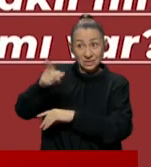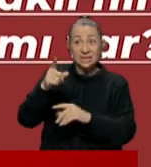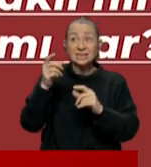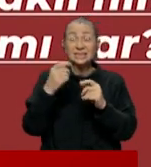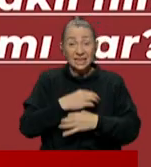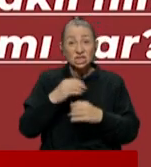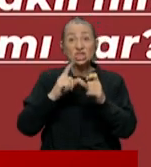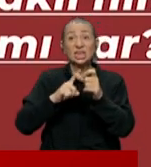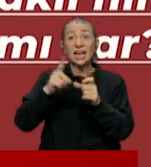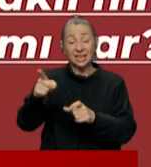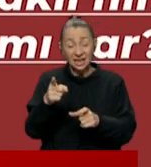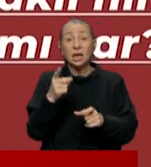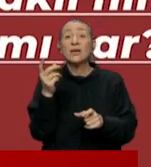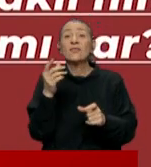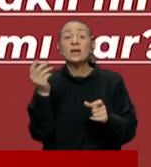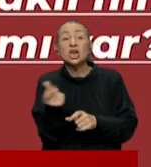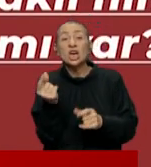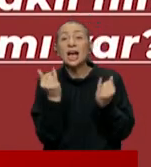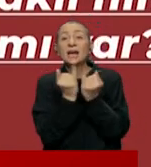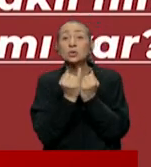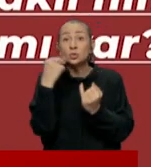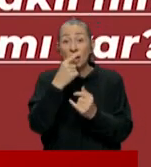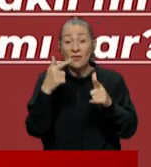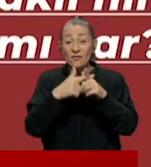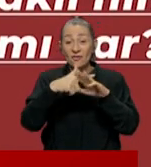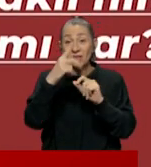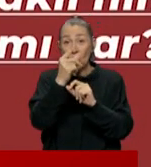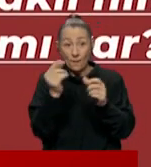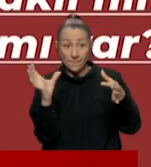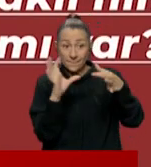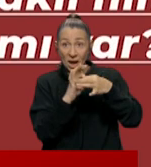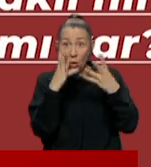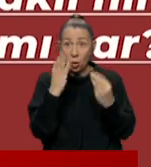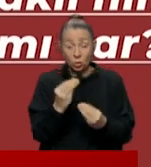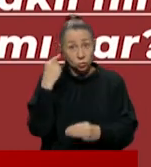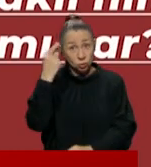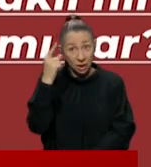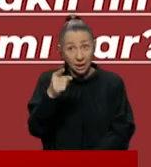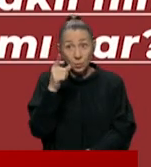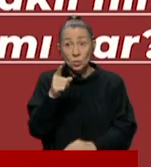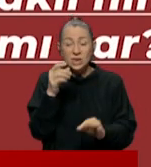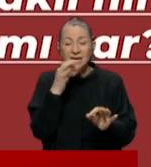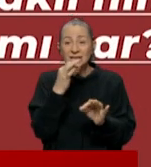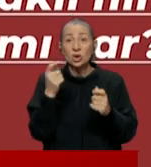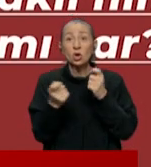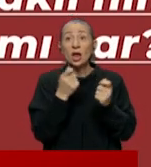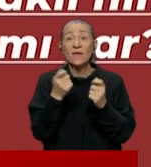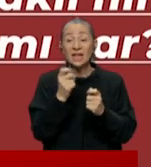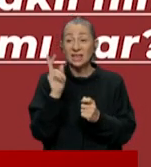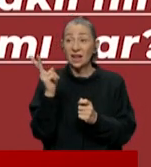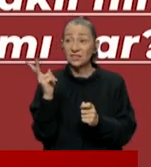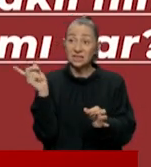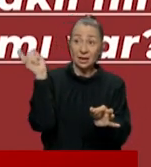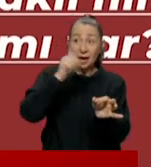Sayın Çataklı'nın firari kardeşi nedeniyle FETÖ iltisaklısı olmasından yola çıkarak bu kritik göreve